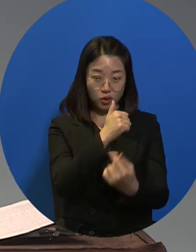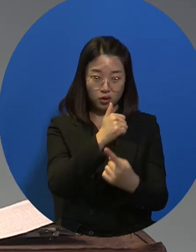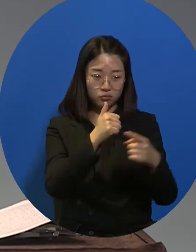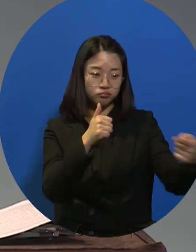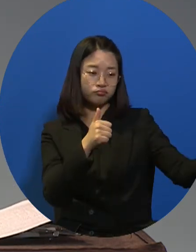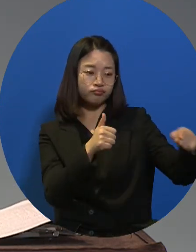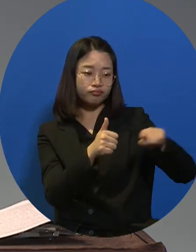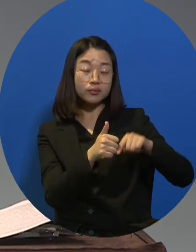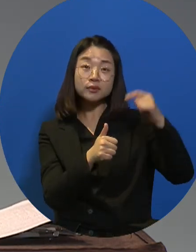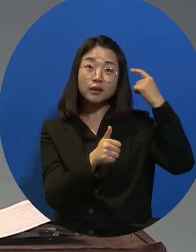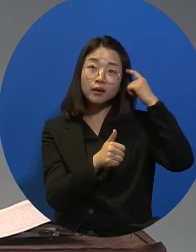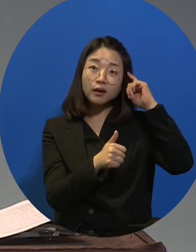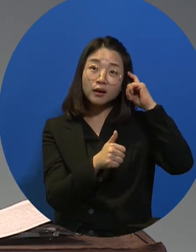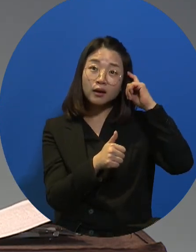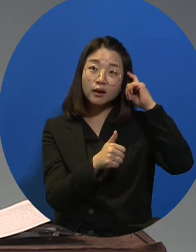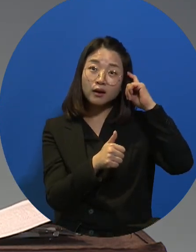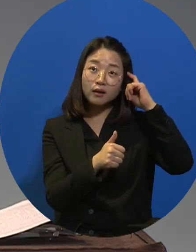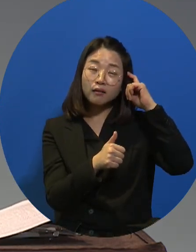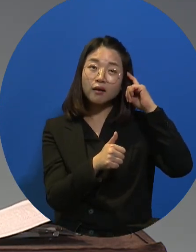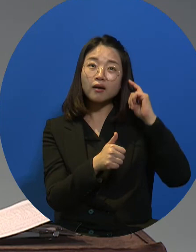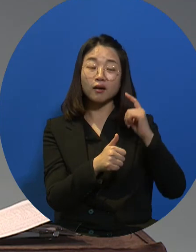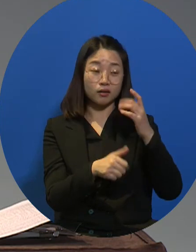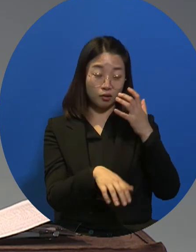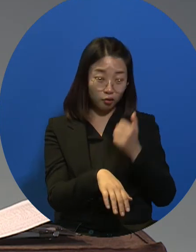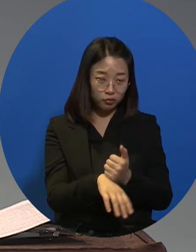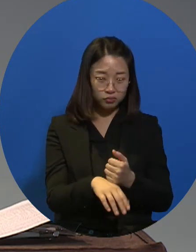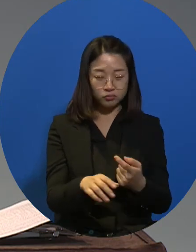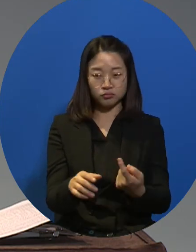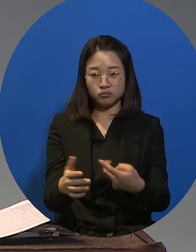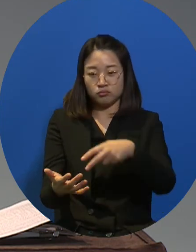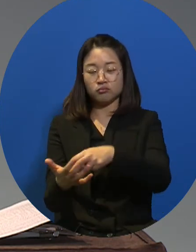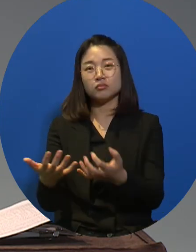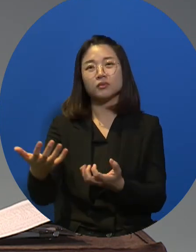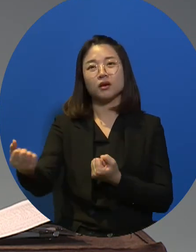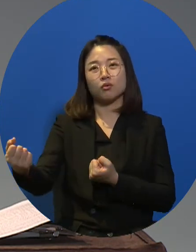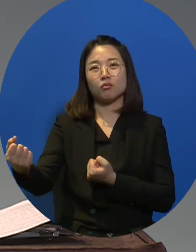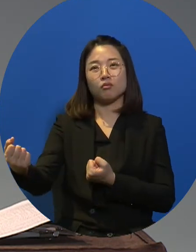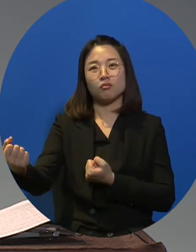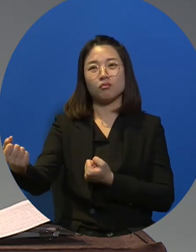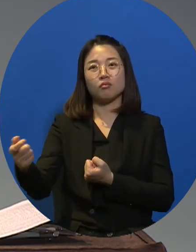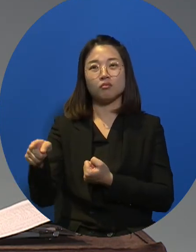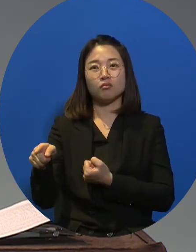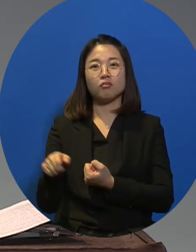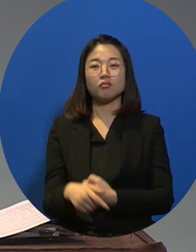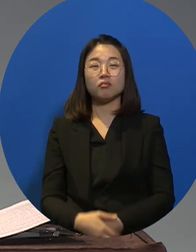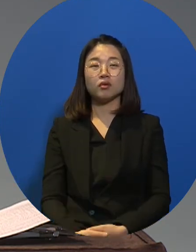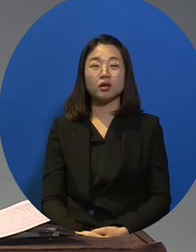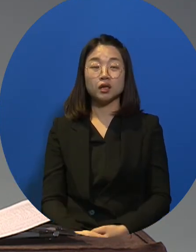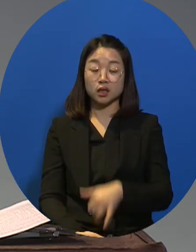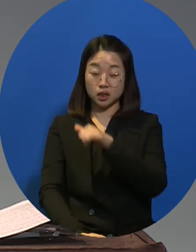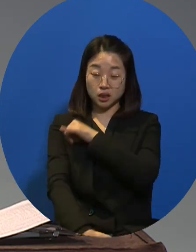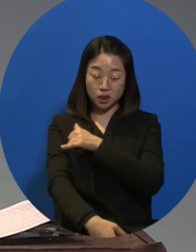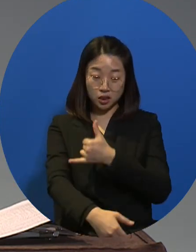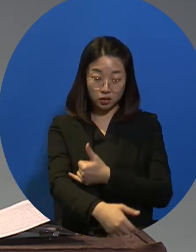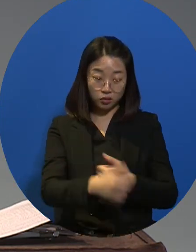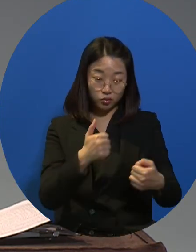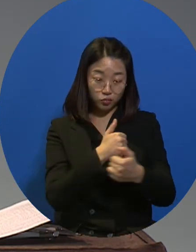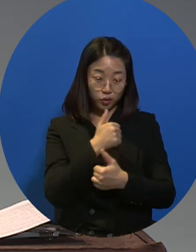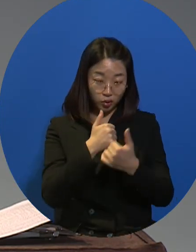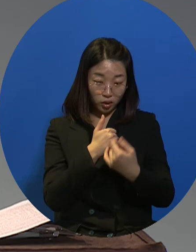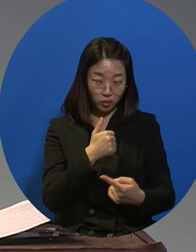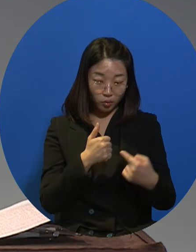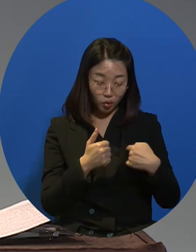그 부분이 이행되지 않고 독립된 법인으로 설립을 했습니다. 이처럼 인권위의 이제